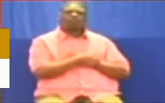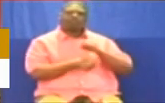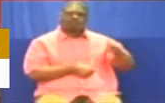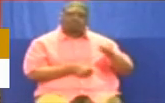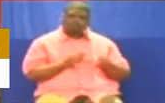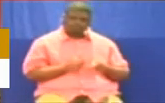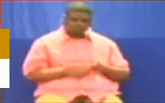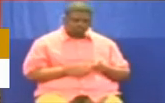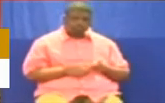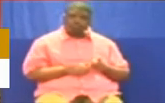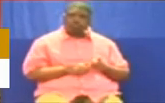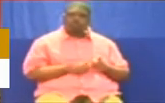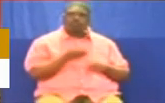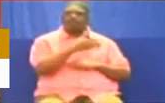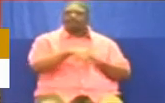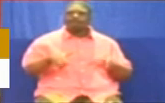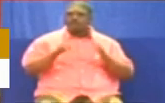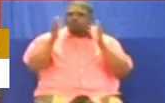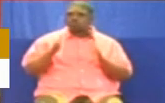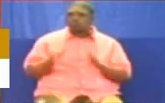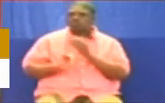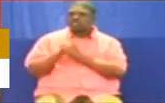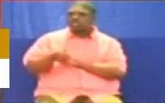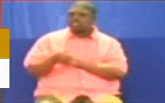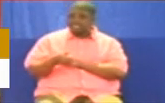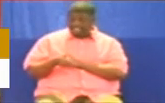Sea wakiwakilisha mikutano hiyo,